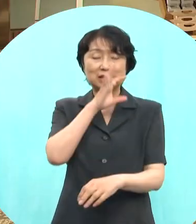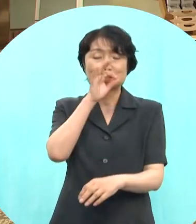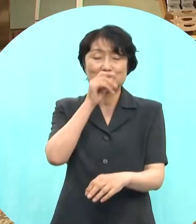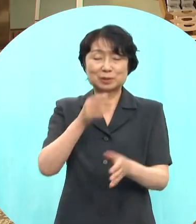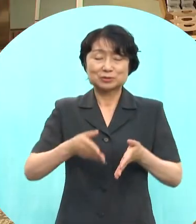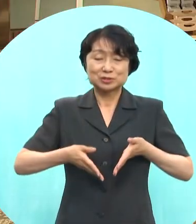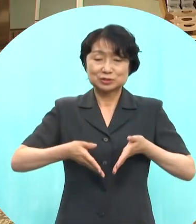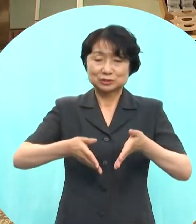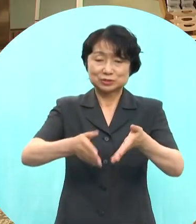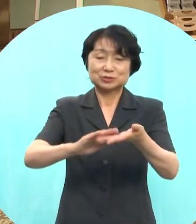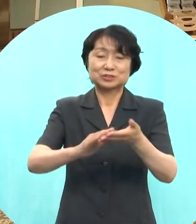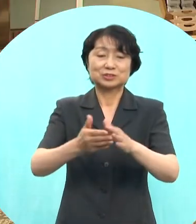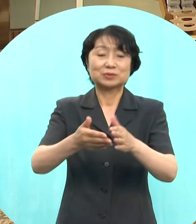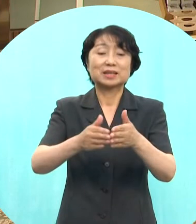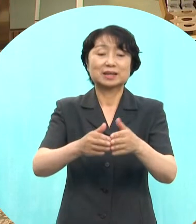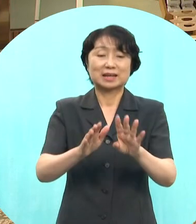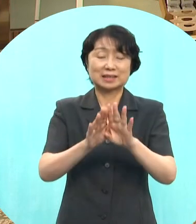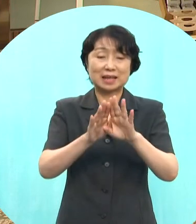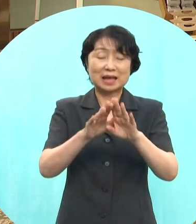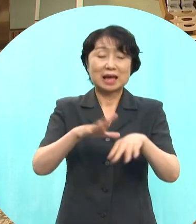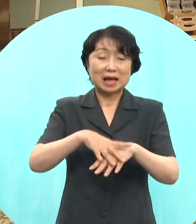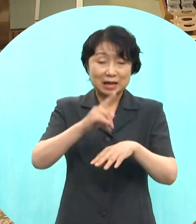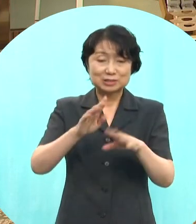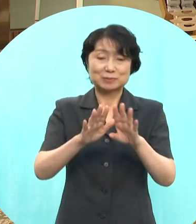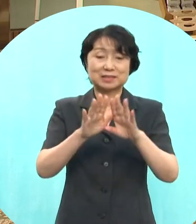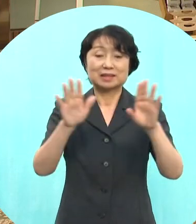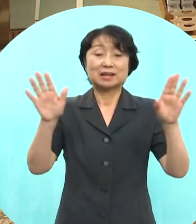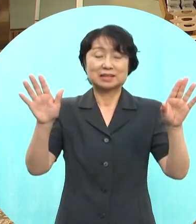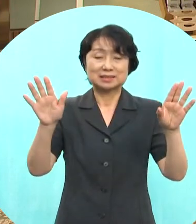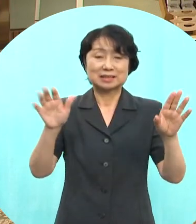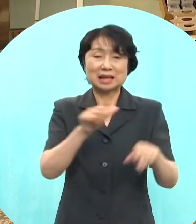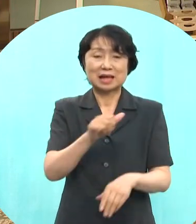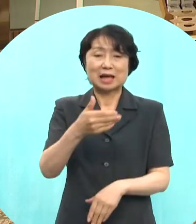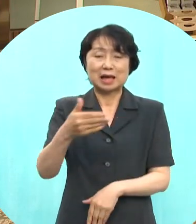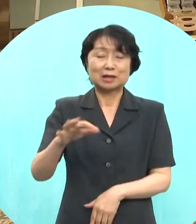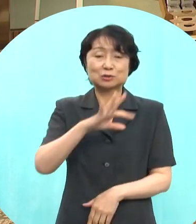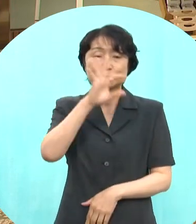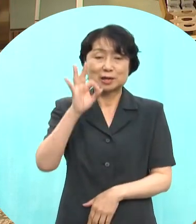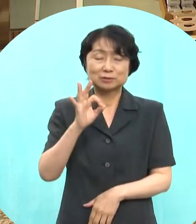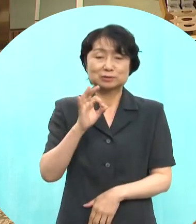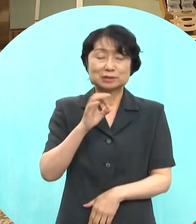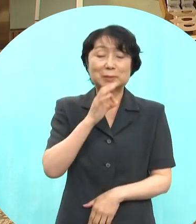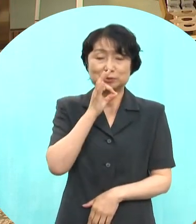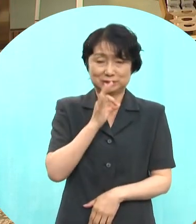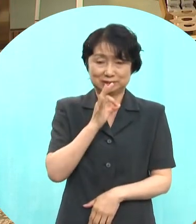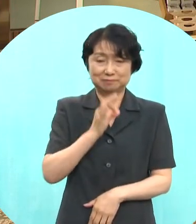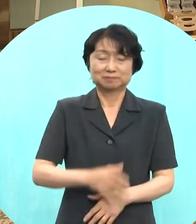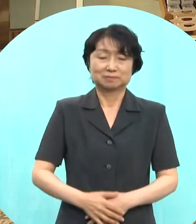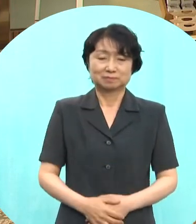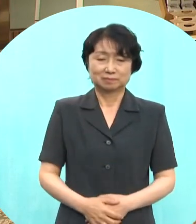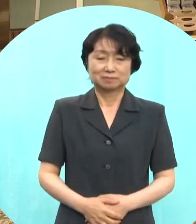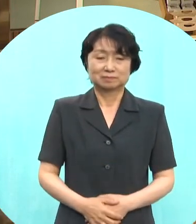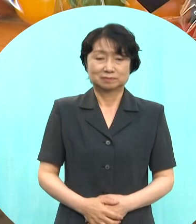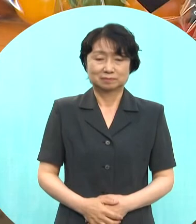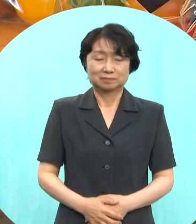5月15日山口市中心商店街で初めて開催されたアグマル山口。